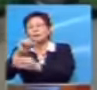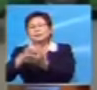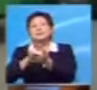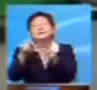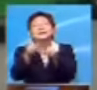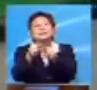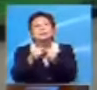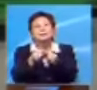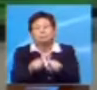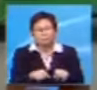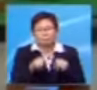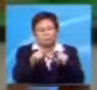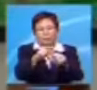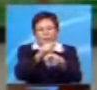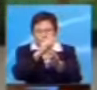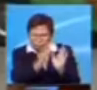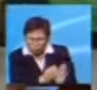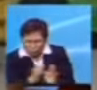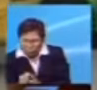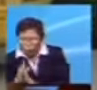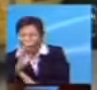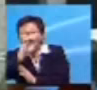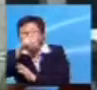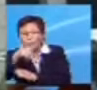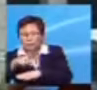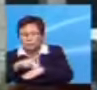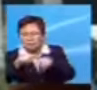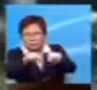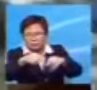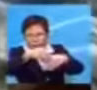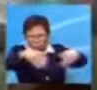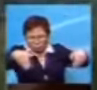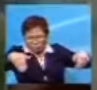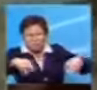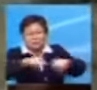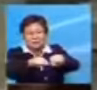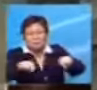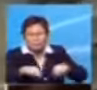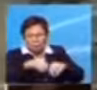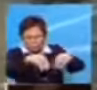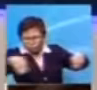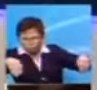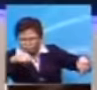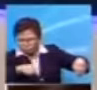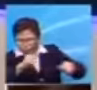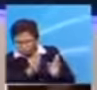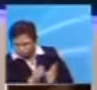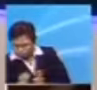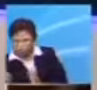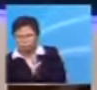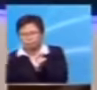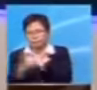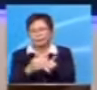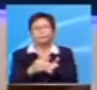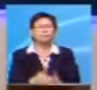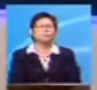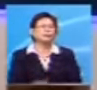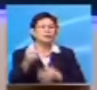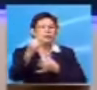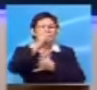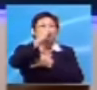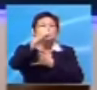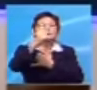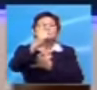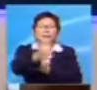sebag kemas struktur operasi di kawasan sempadan negara tidak mahu kegiatan jabatan